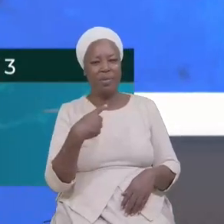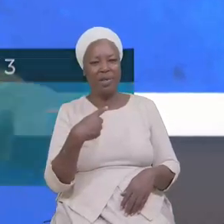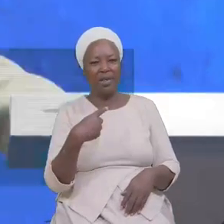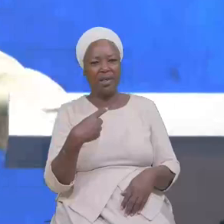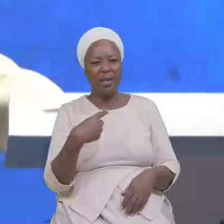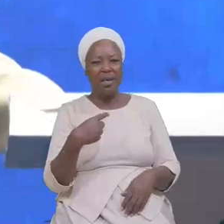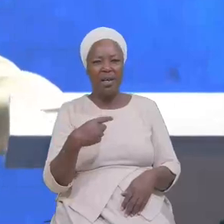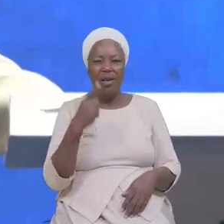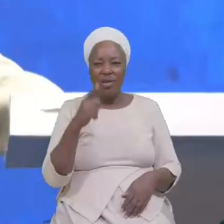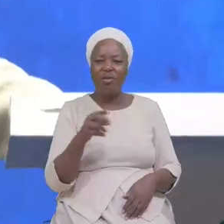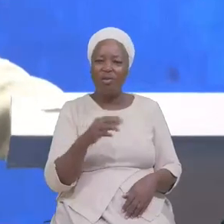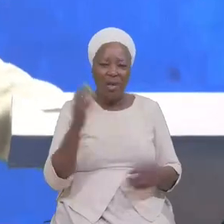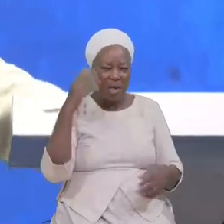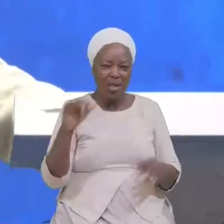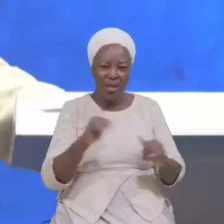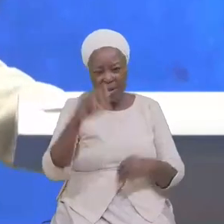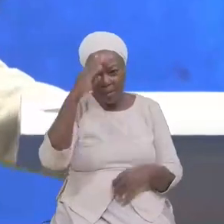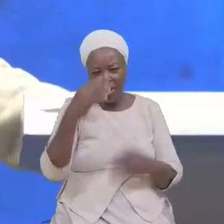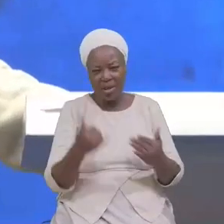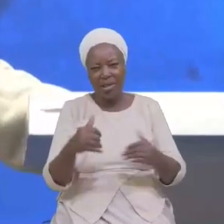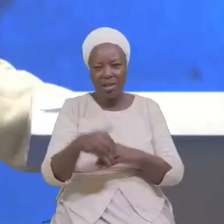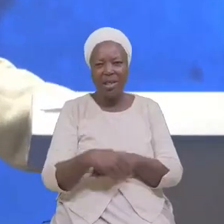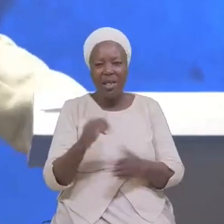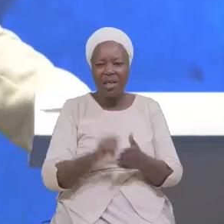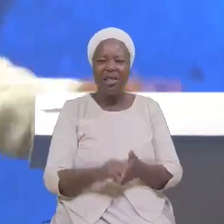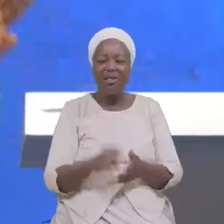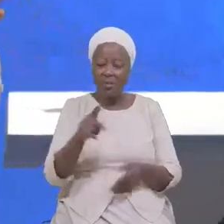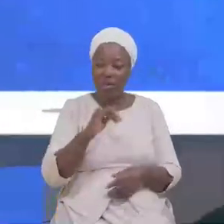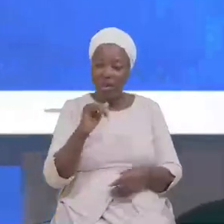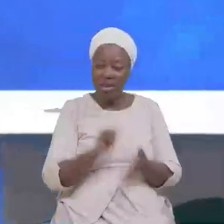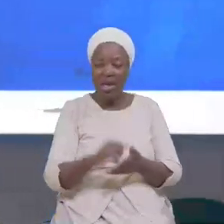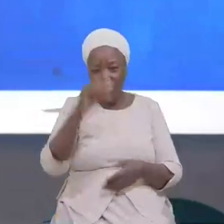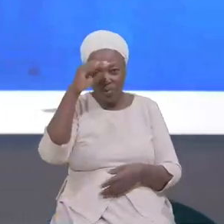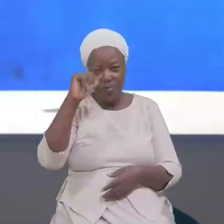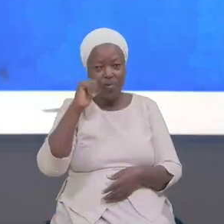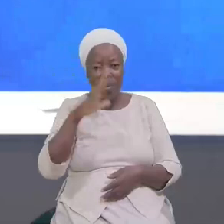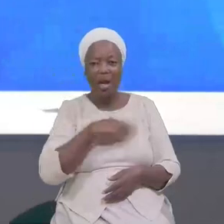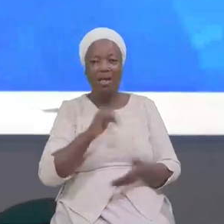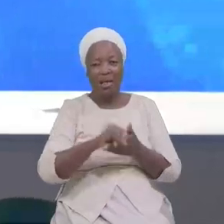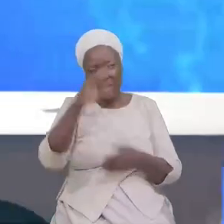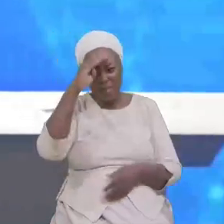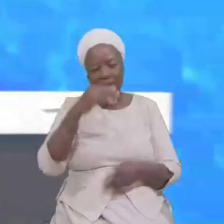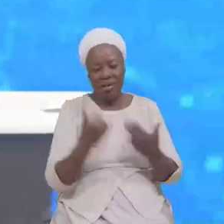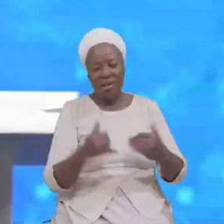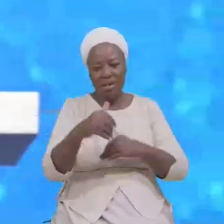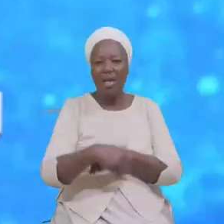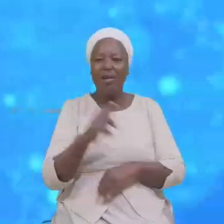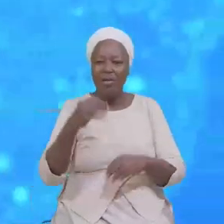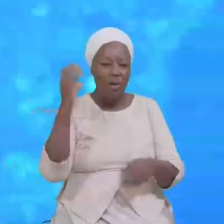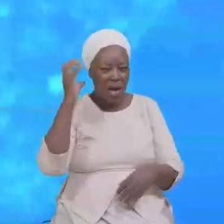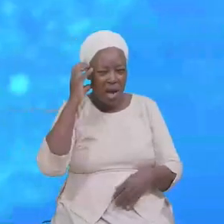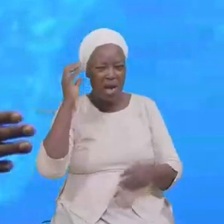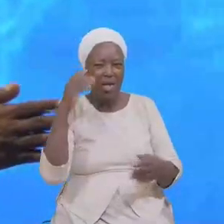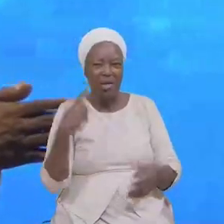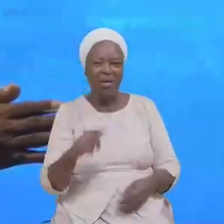Tu es cet homme-là ce soir. Tu es cette femme-là ce soir. Tu es cette personne-là ce soir. Tu